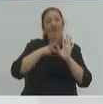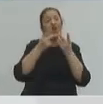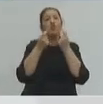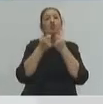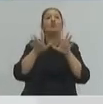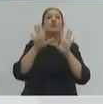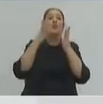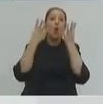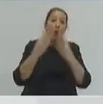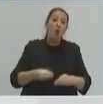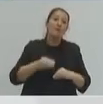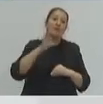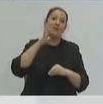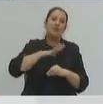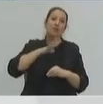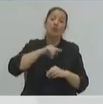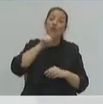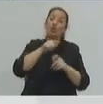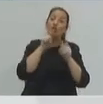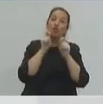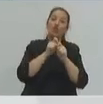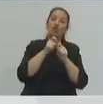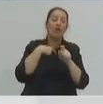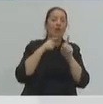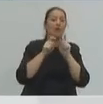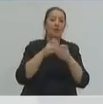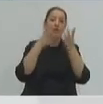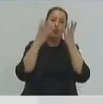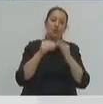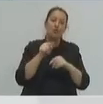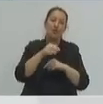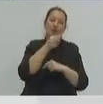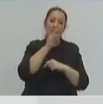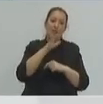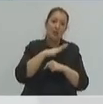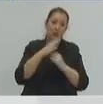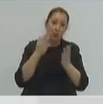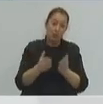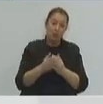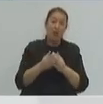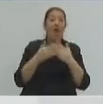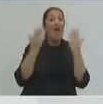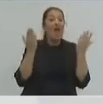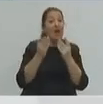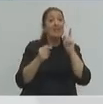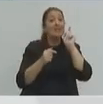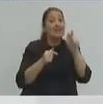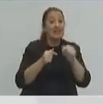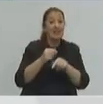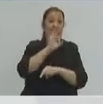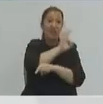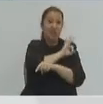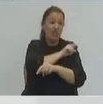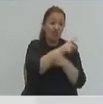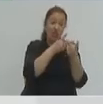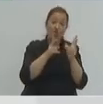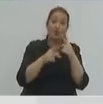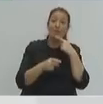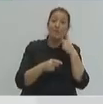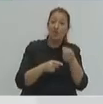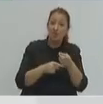yapılması noktasında da bu işin takipçisi olacağımızı buradan ifade etmek istiyorum. Yani siz kreş yaptık